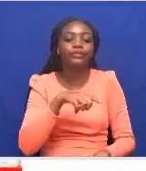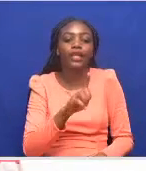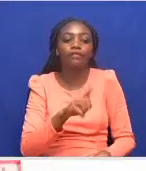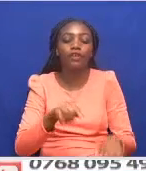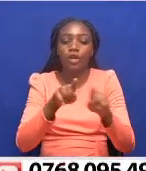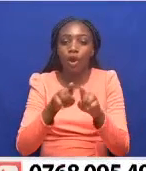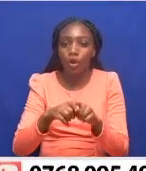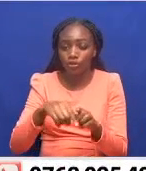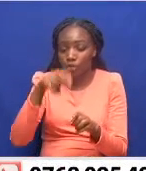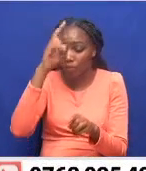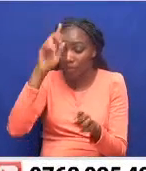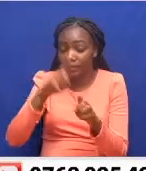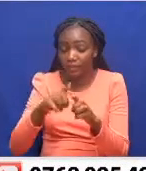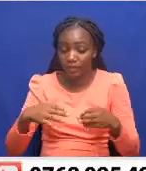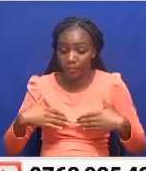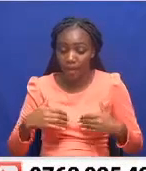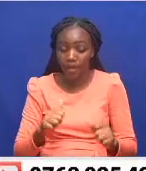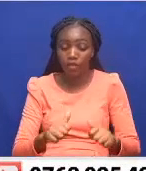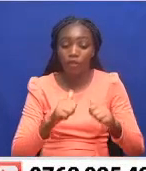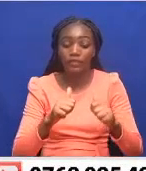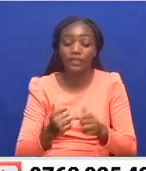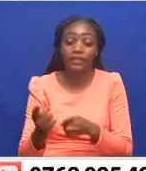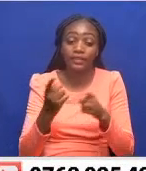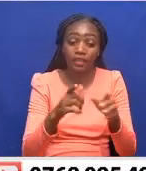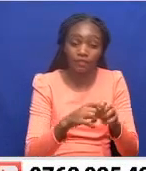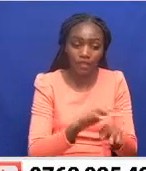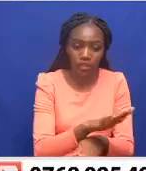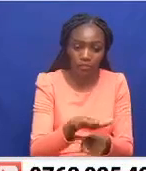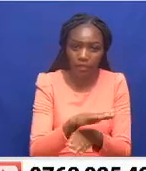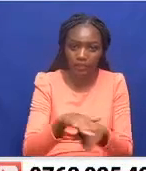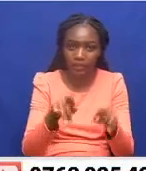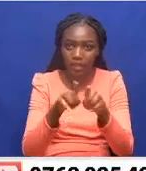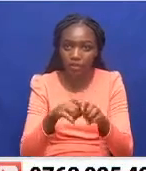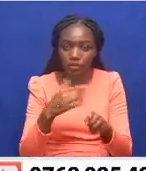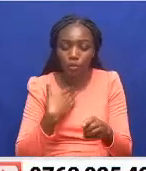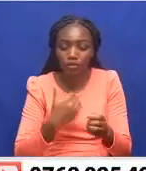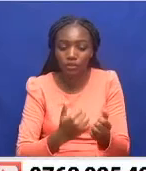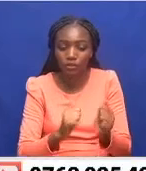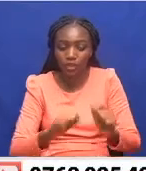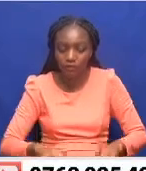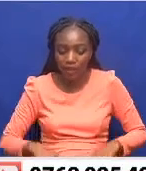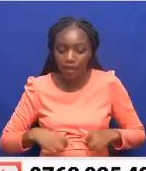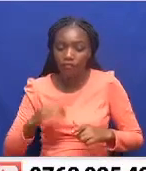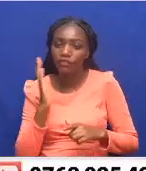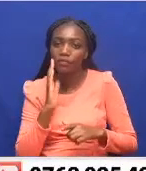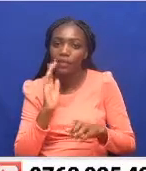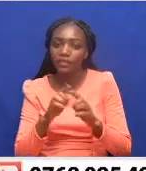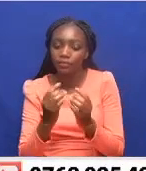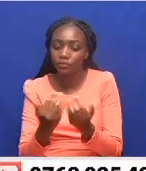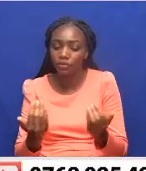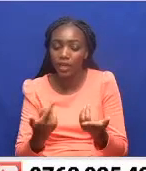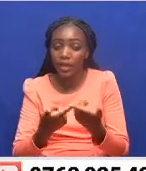wa afya walifika katika eneo hilo la tukio na ilikokuwa maisha ya mama na mwanawe na kisha